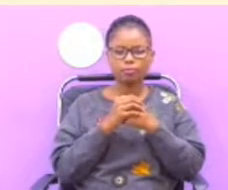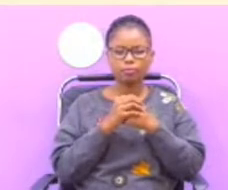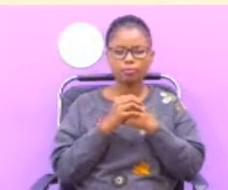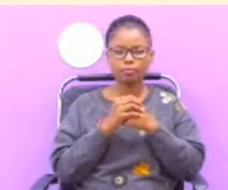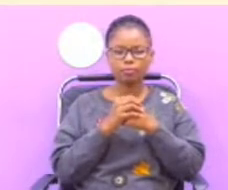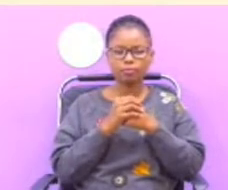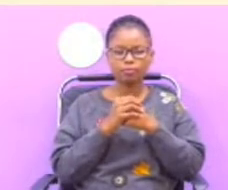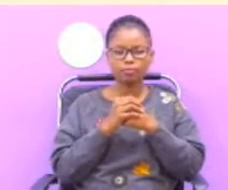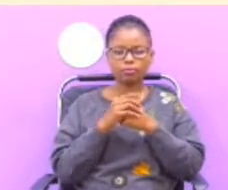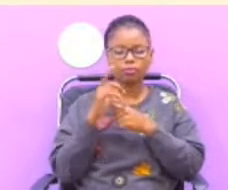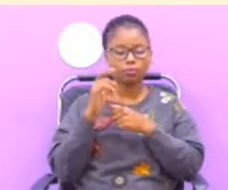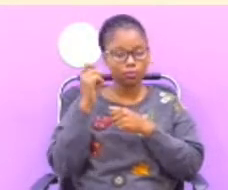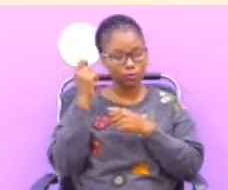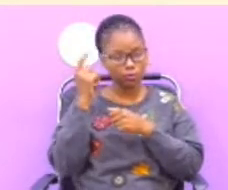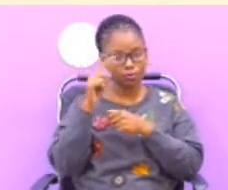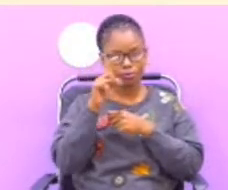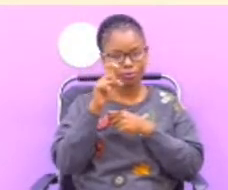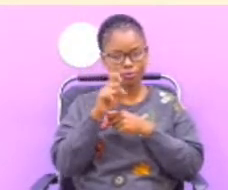ndiũĩ kana nĩ twanyitanĩra